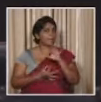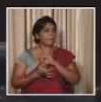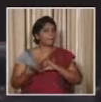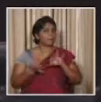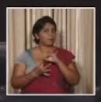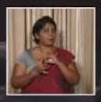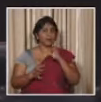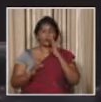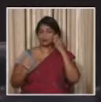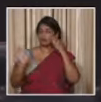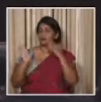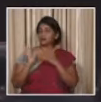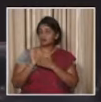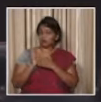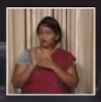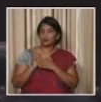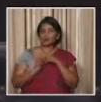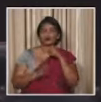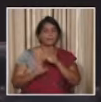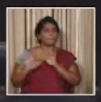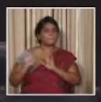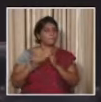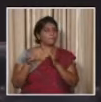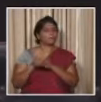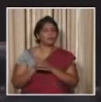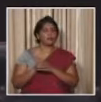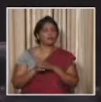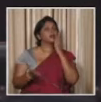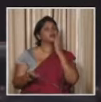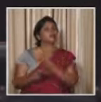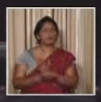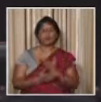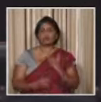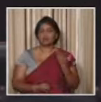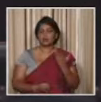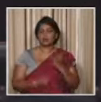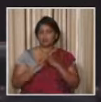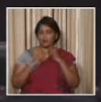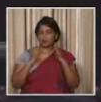ප්‍රජාතන්ත්‍රවාදය කෙරෙහි යොමු වීමත් මේ පාලක පන්තියට නවත්තන්න බැරි වෙනවා.